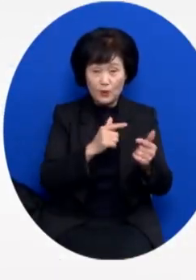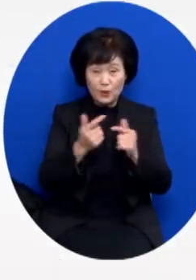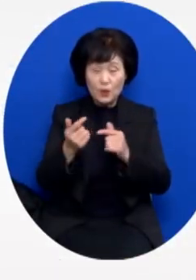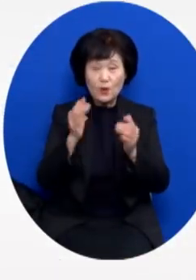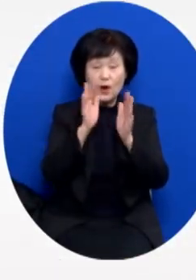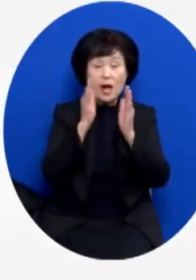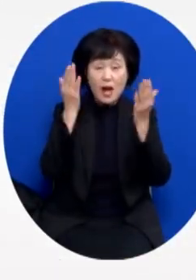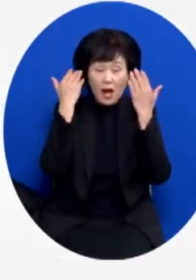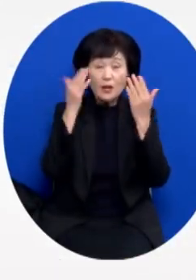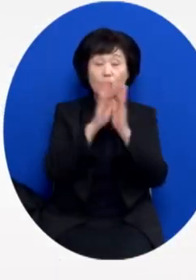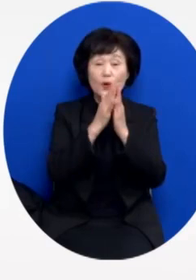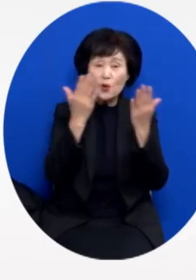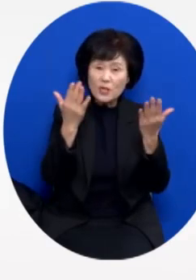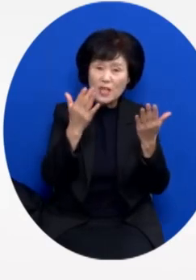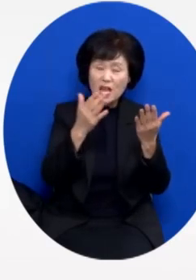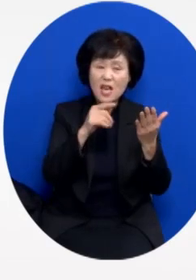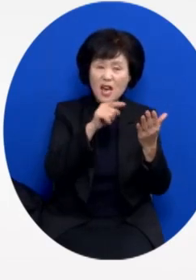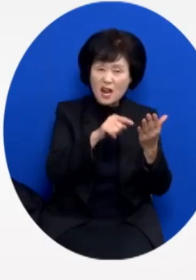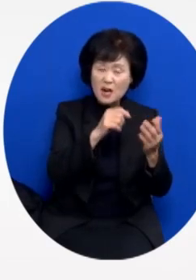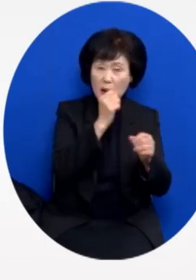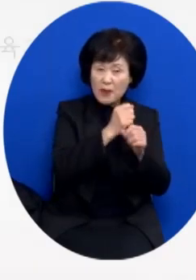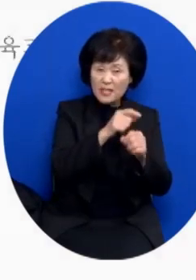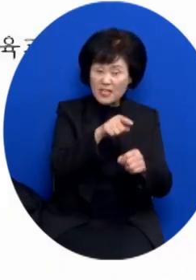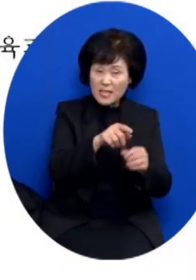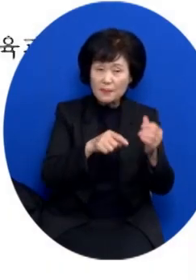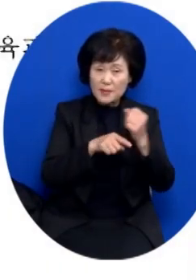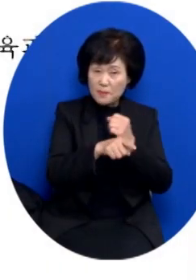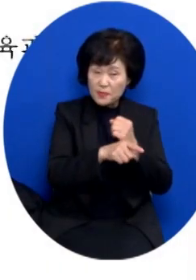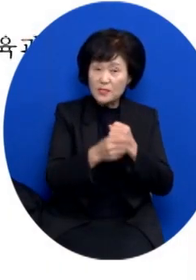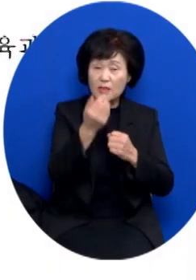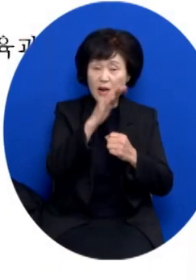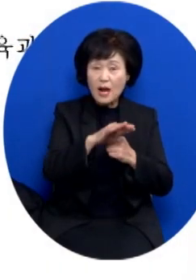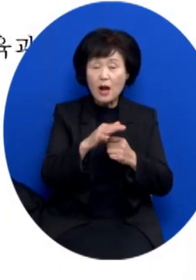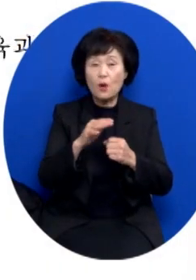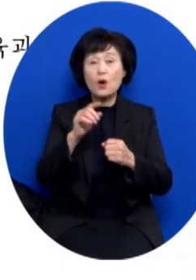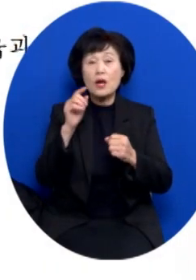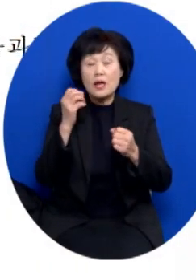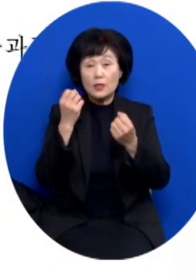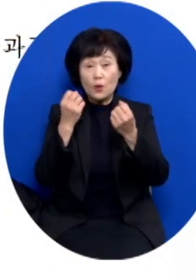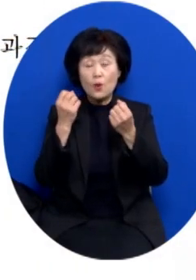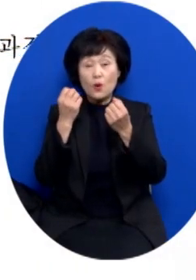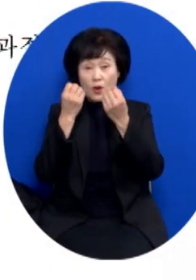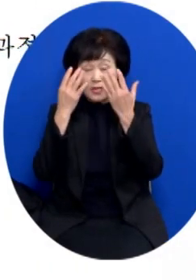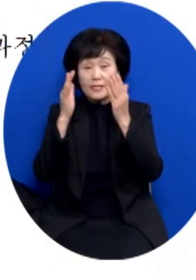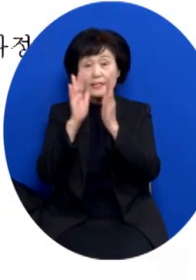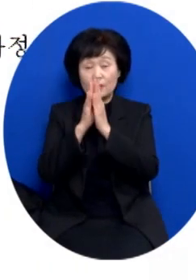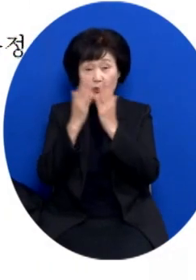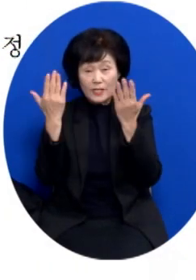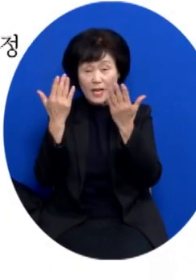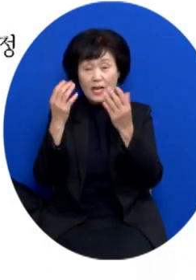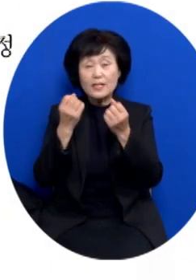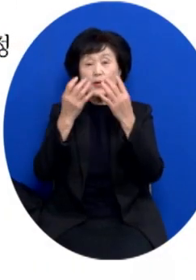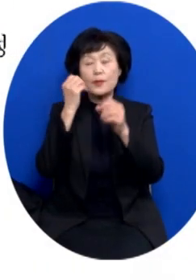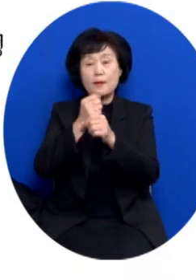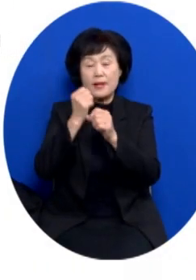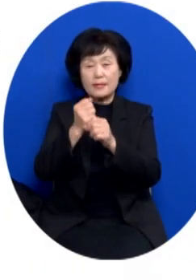교과서 작성을 주도한 세력을 문책하고 안심할 수 있는 교육과정과 교과서들을 새롭게 만들라고 덧붙였습니다